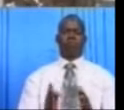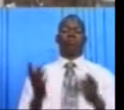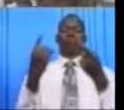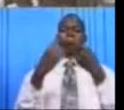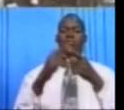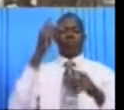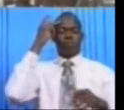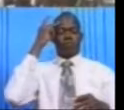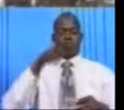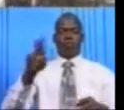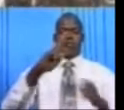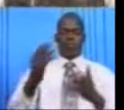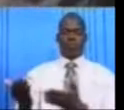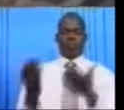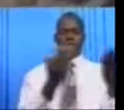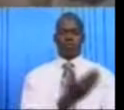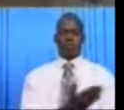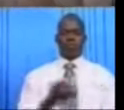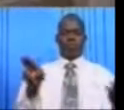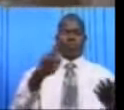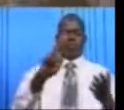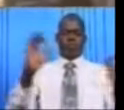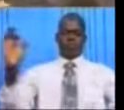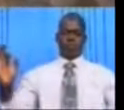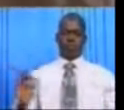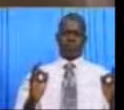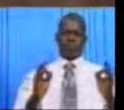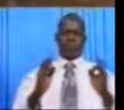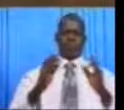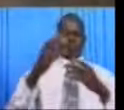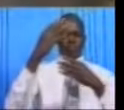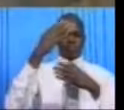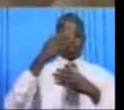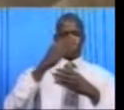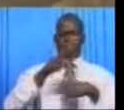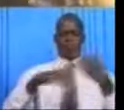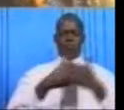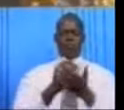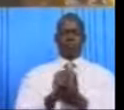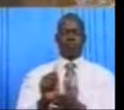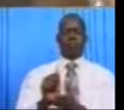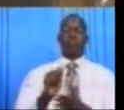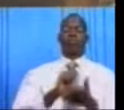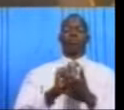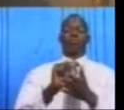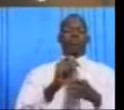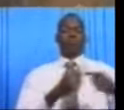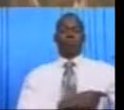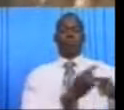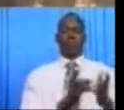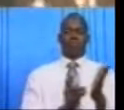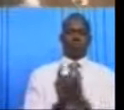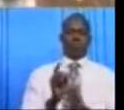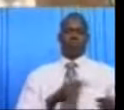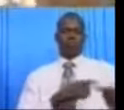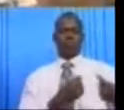ce que vous nous apportez, vos fêtes, vos masques, vos danses, tout ça, cette générosité nous va droit au cœur.